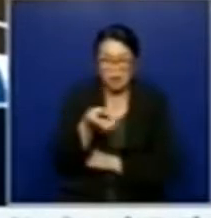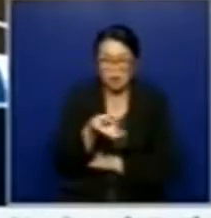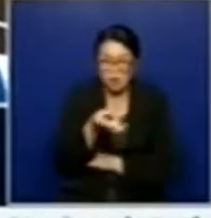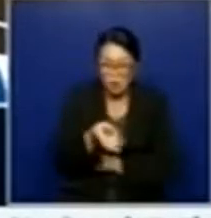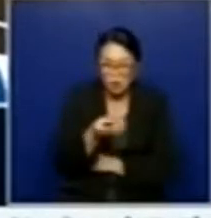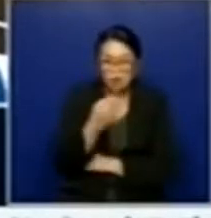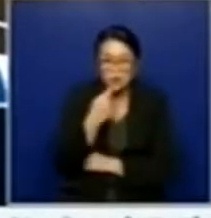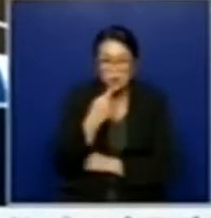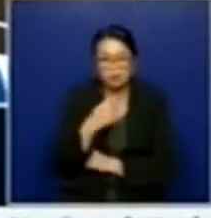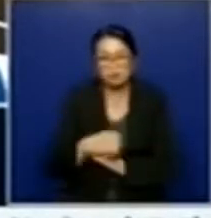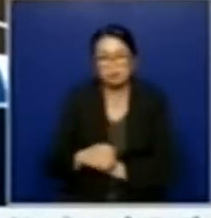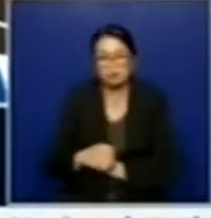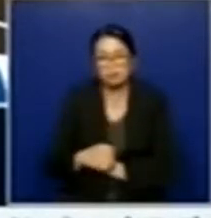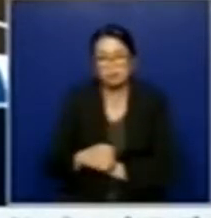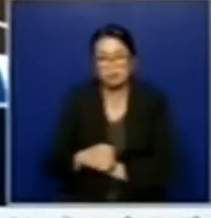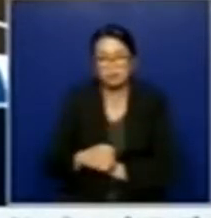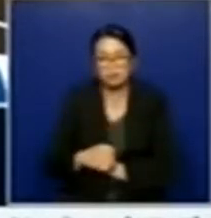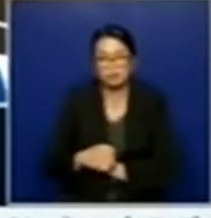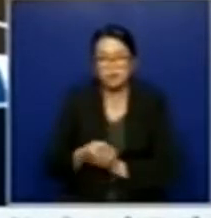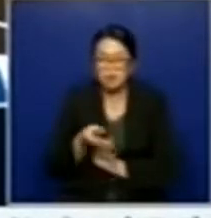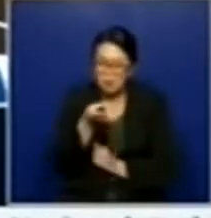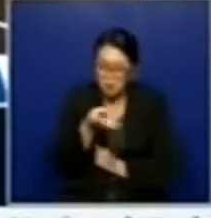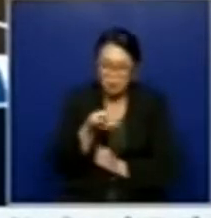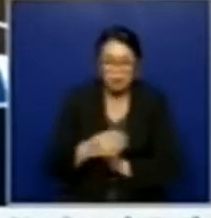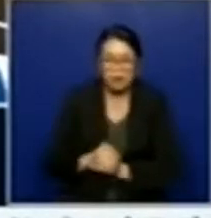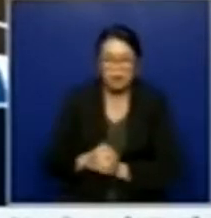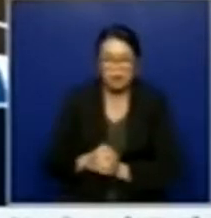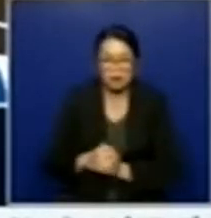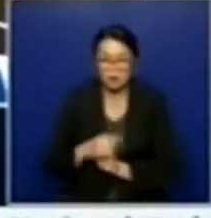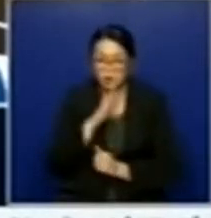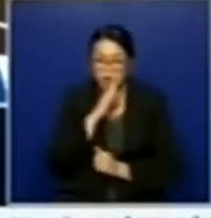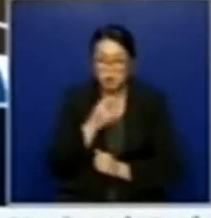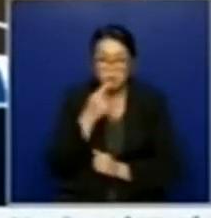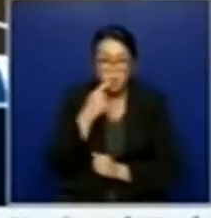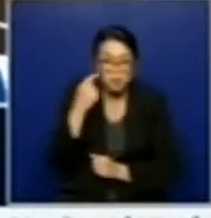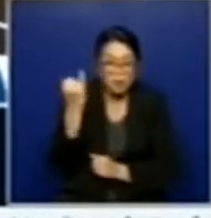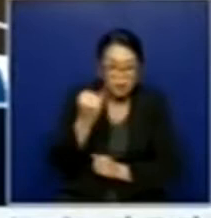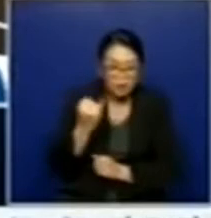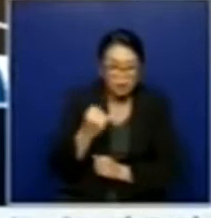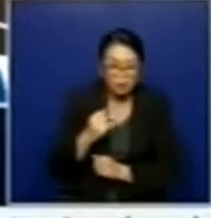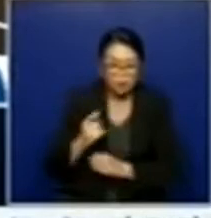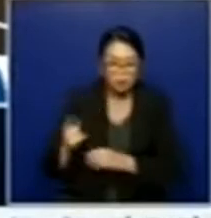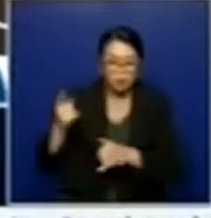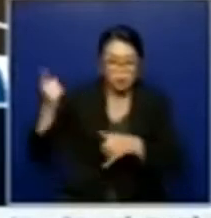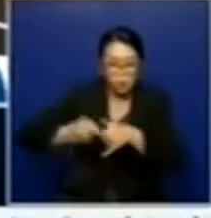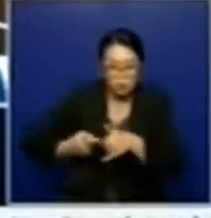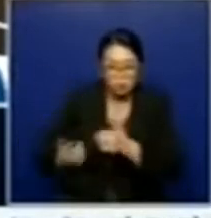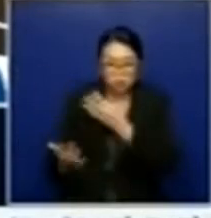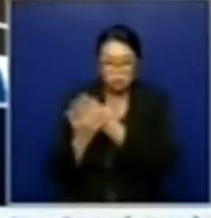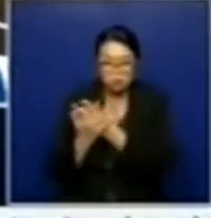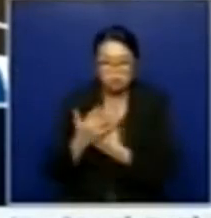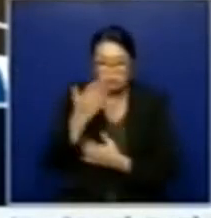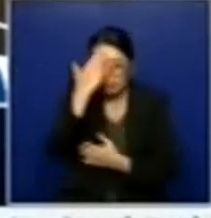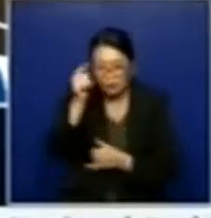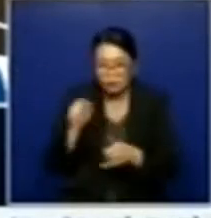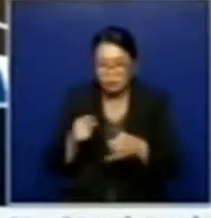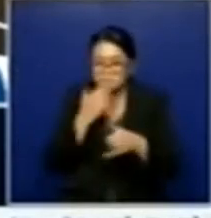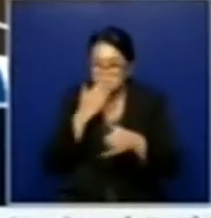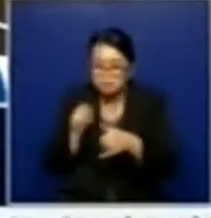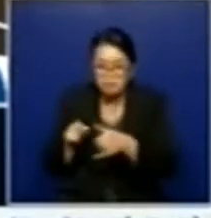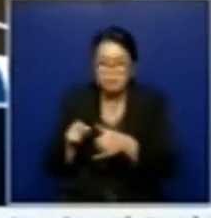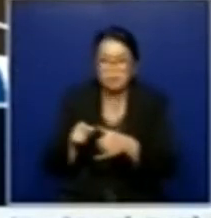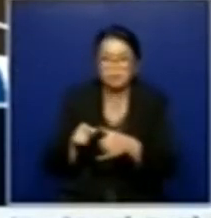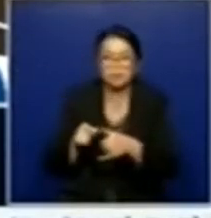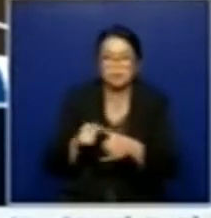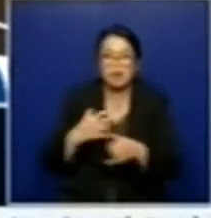การพูดถึงโดยไม่ดำเนินคดีน้อยมากที่จะมีการพูดถึงโดยไม่โดนปิดปากเพราะอะไรครับทำไมต้องปิดปากพวกเขาก็เพราะว่าท่าน